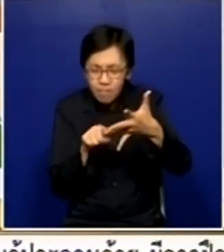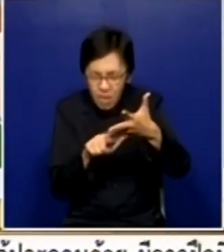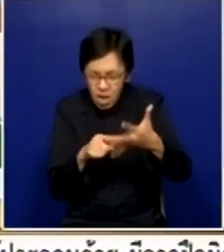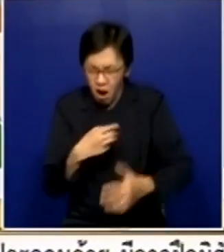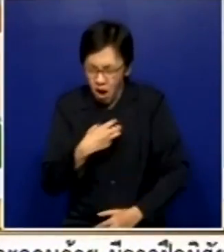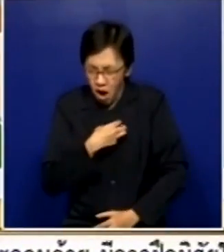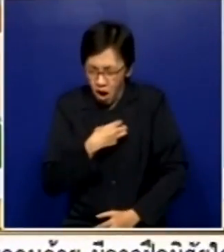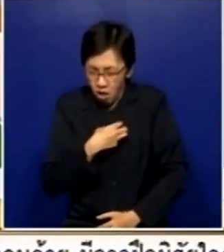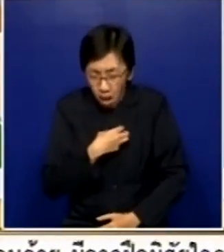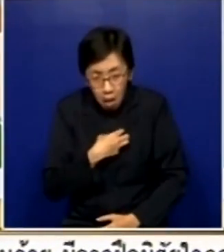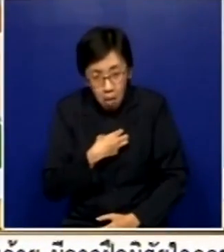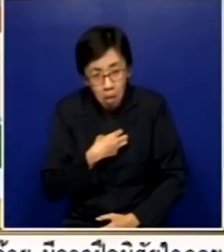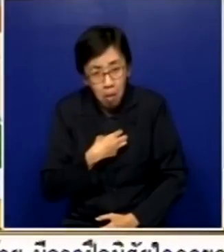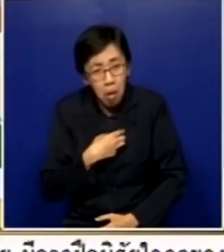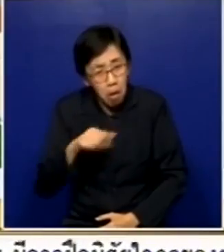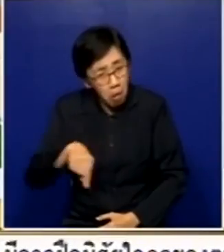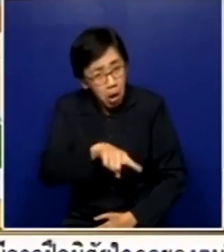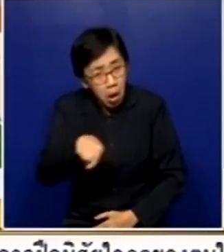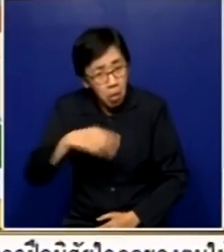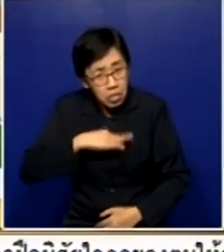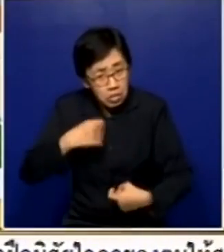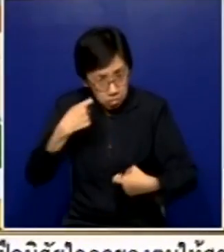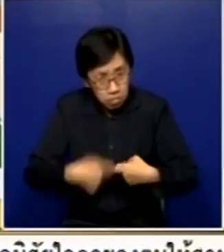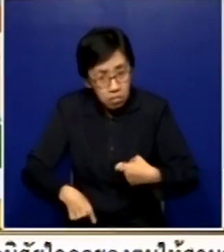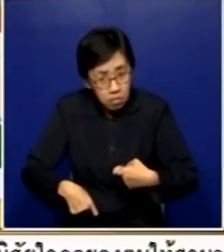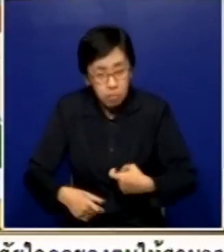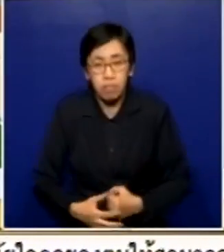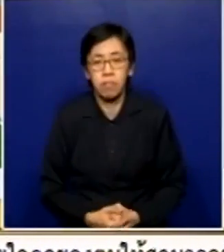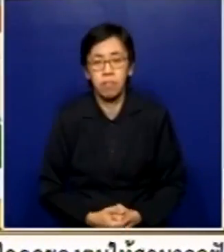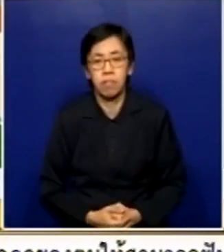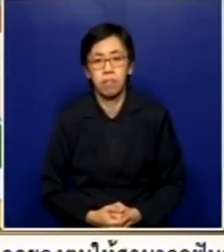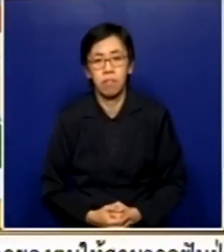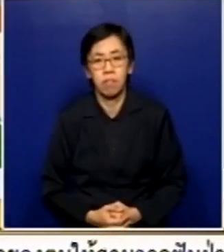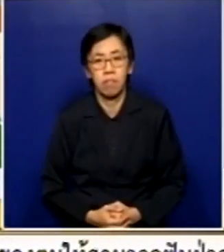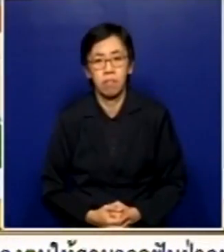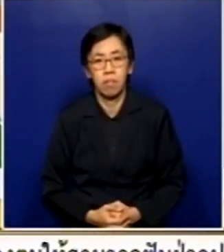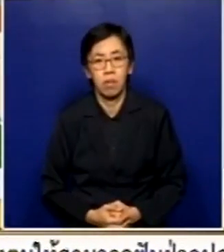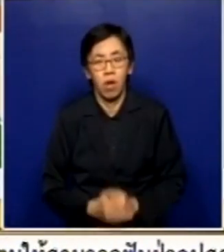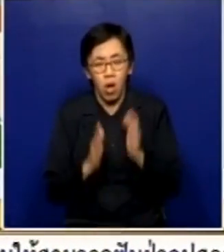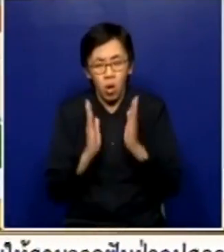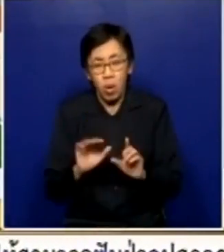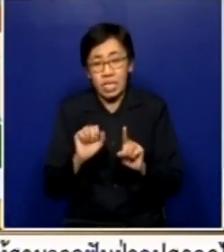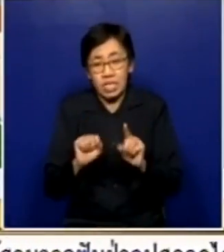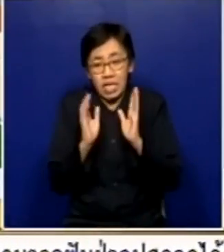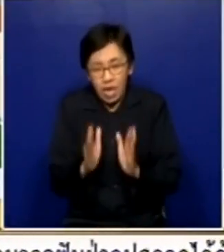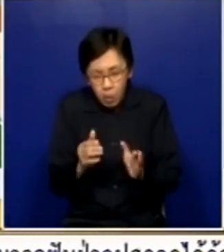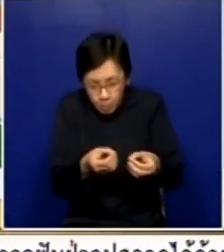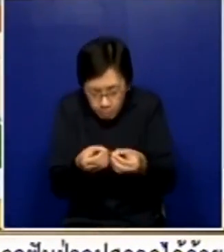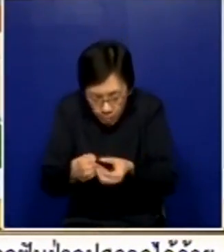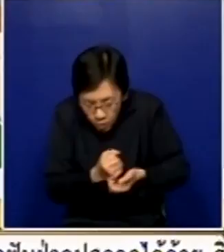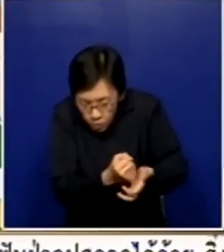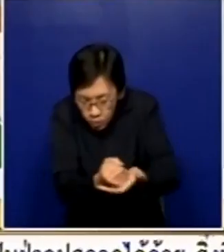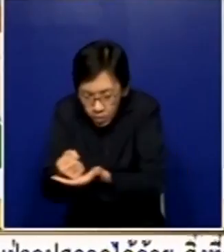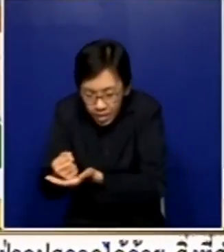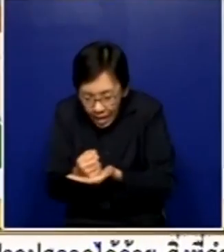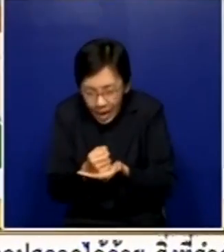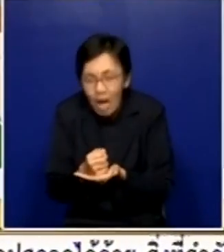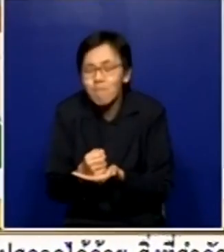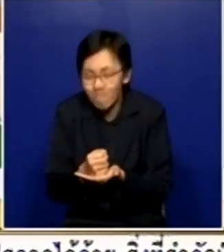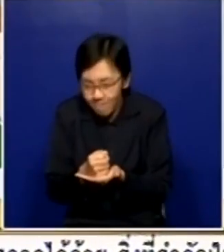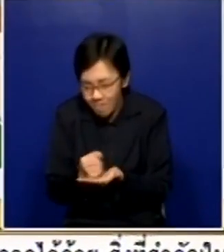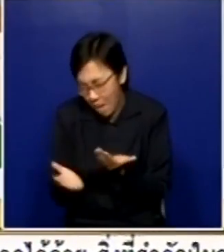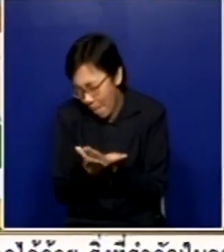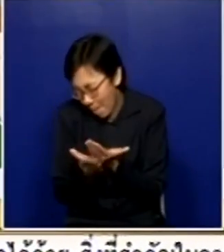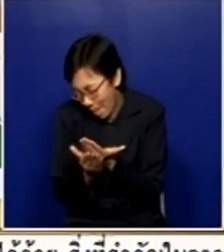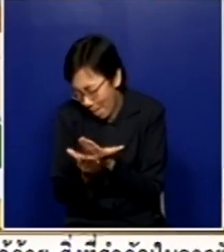เรื่องยากเกินไปไหมครับคือสิ่งที่พวกเราคนอย่างน้อยแสนคนได้ช่วยกันนำมาเสนอต่อรัฐสภาในวัน